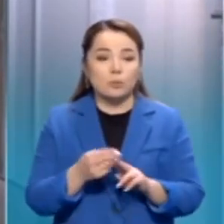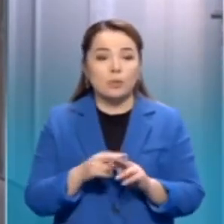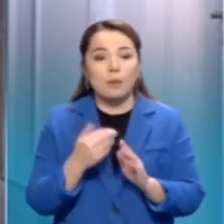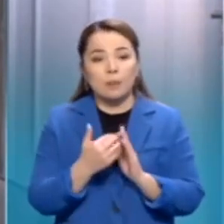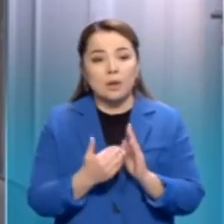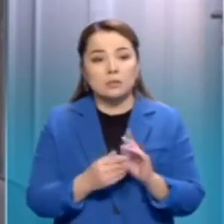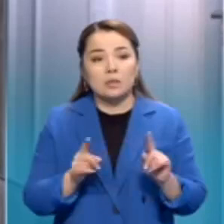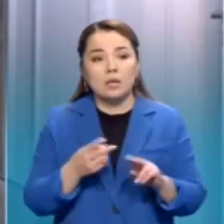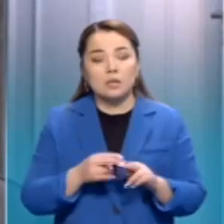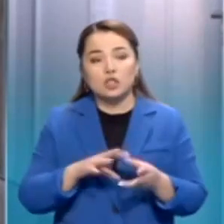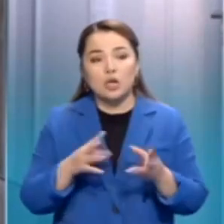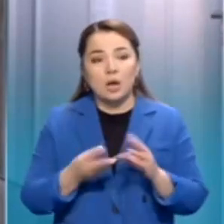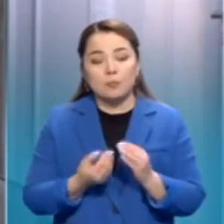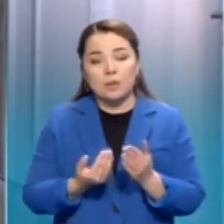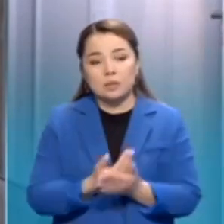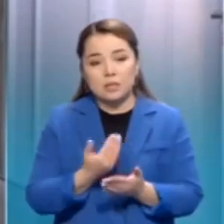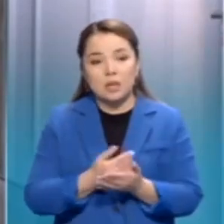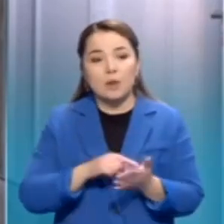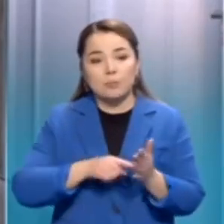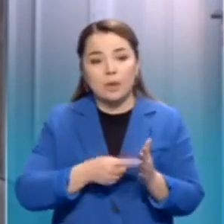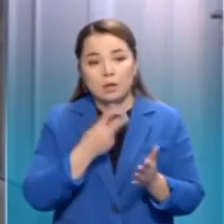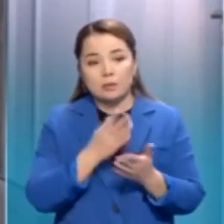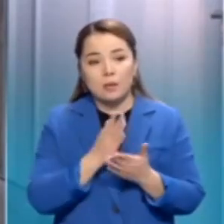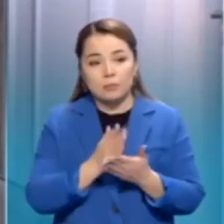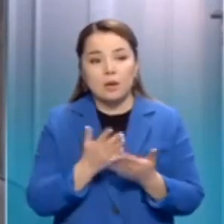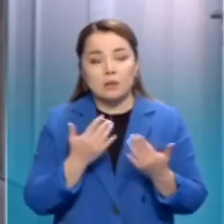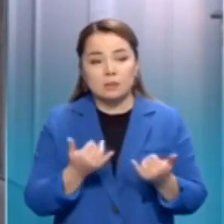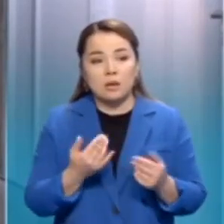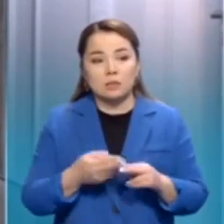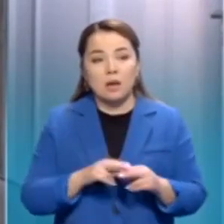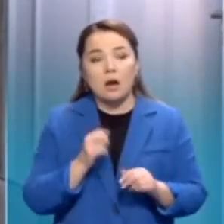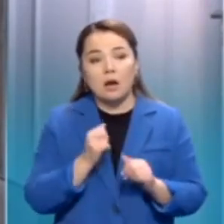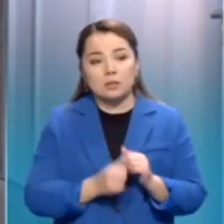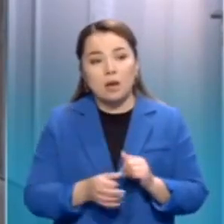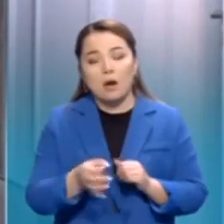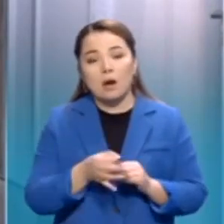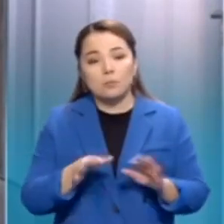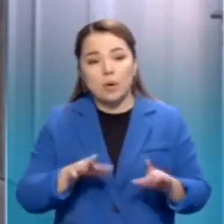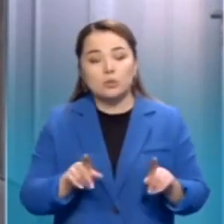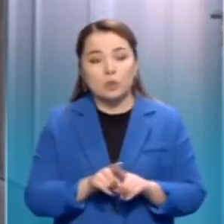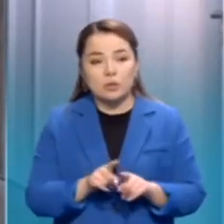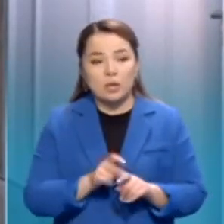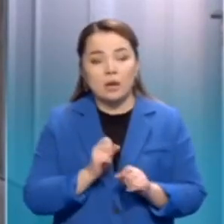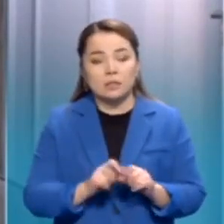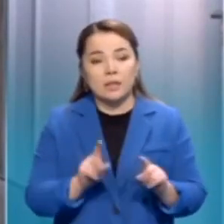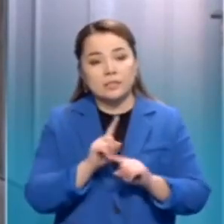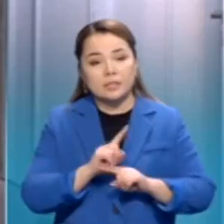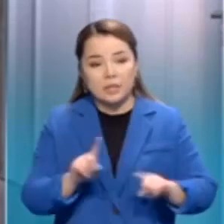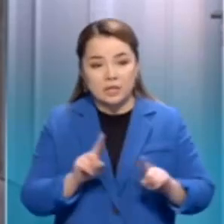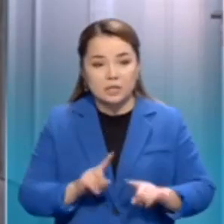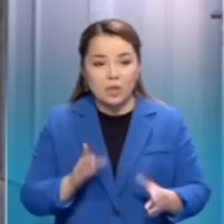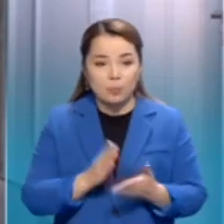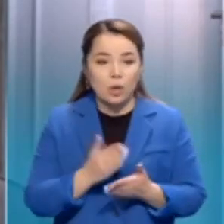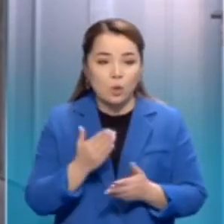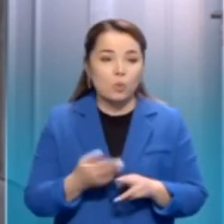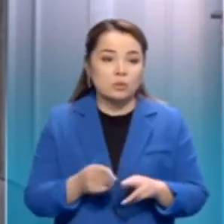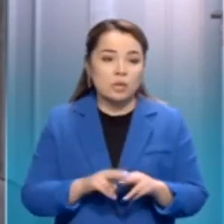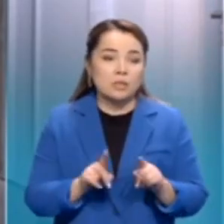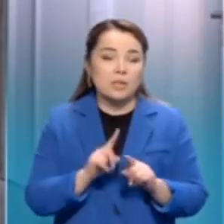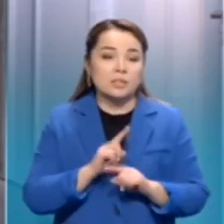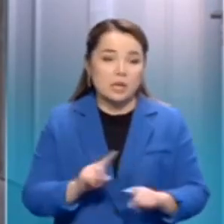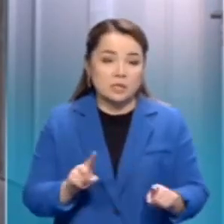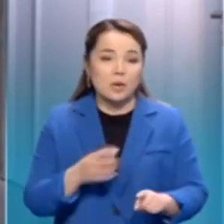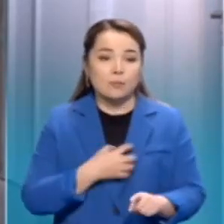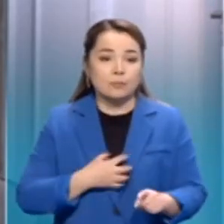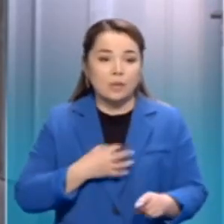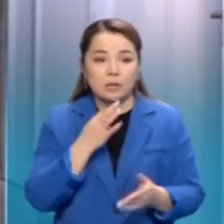деген бұл енді жалпылама мақсат қой. Ал әрбір аймақта, әрбір салада ерекшелігі болуы мүмкін. Сол үшін бұл ерекшелікті